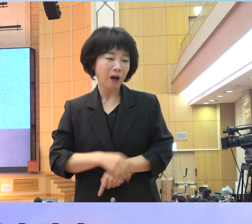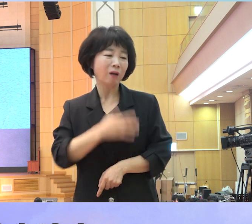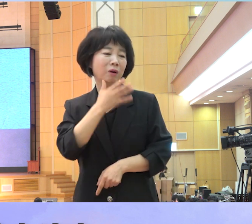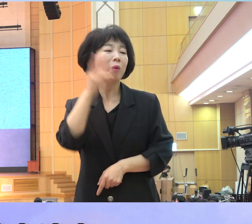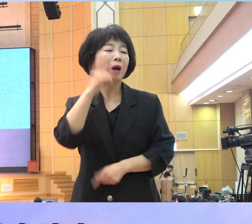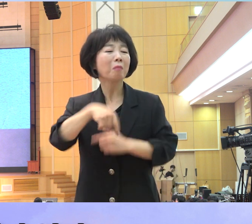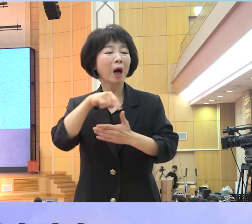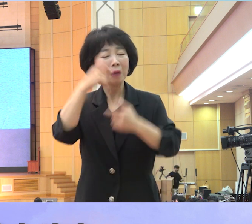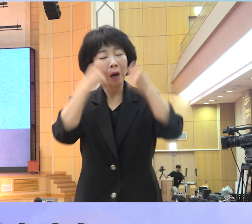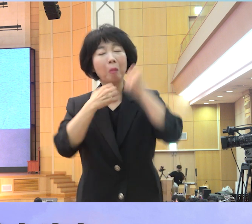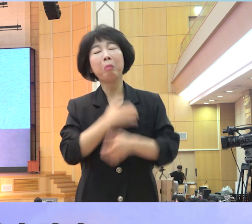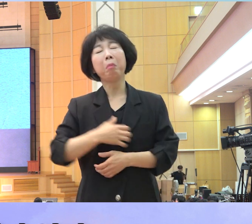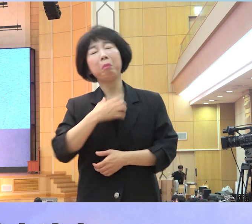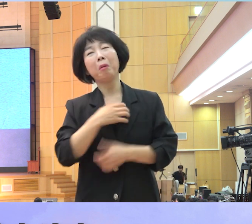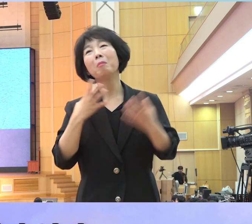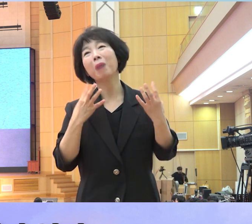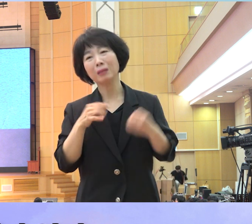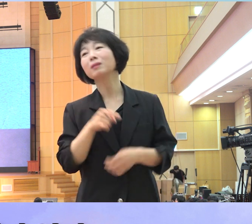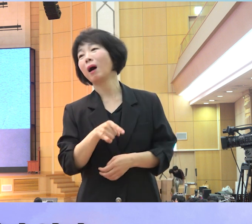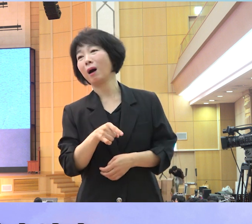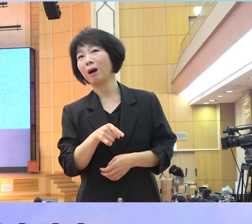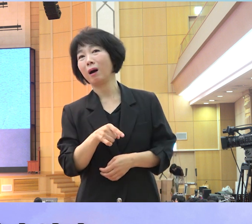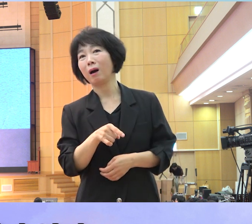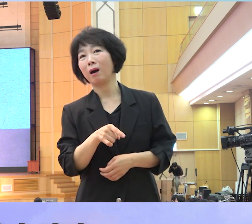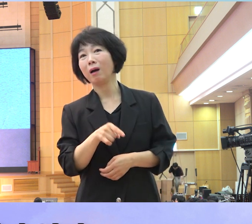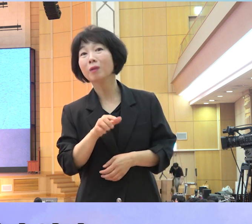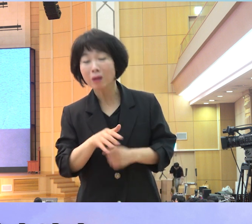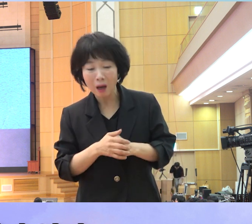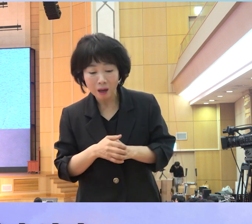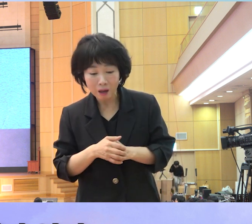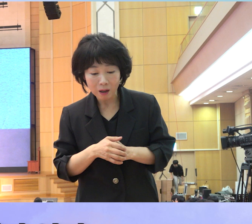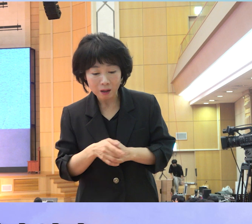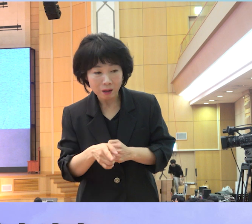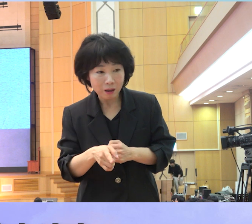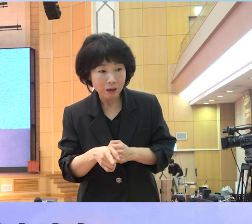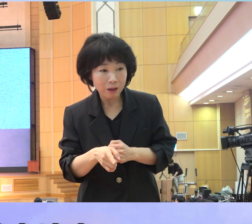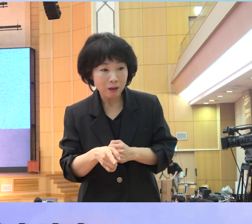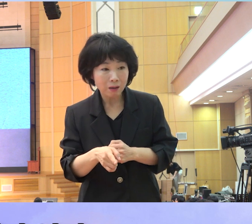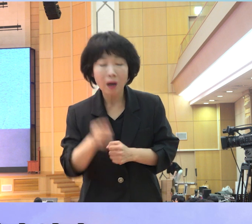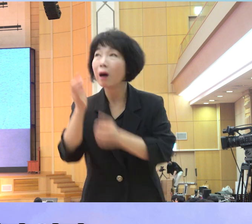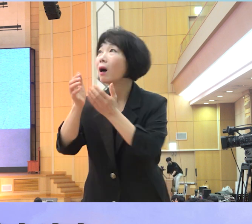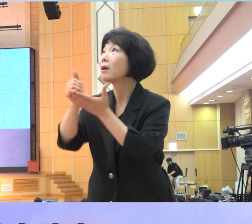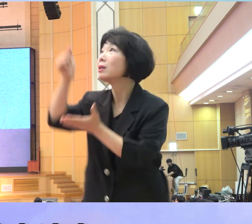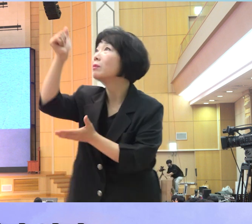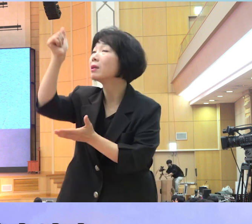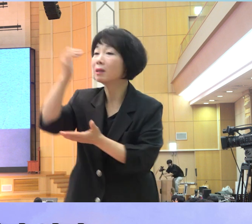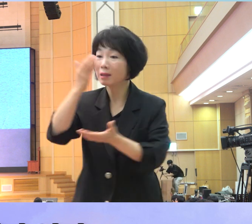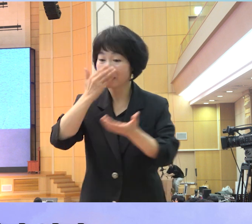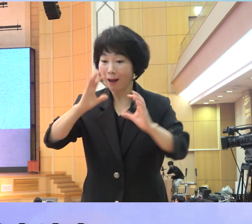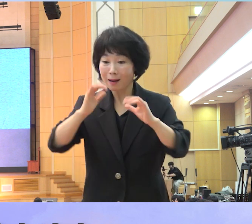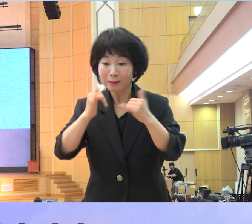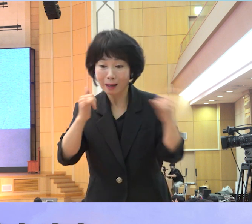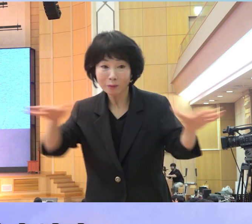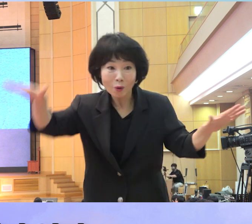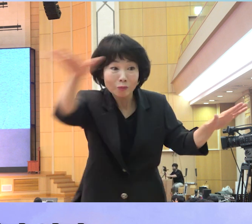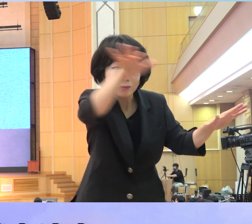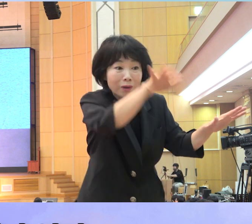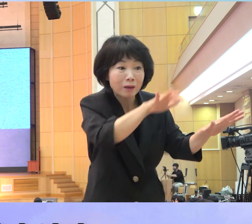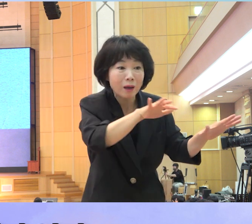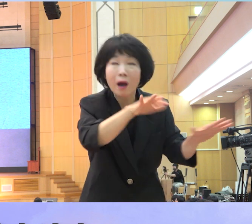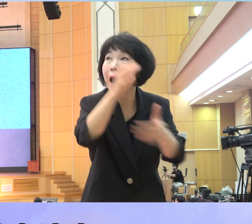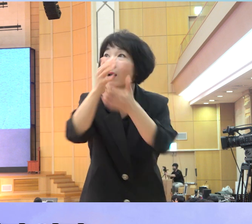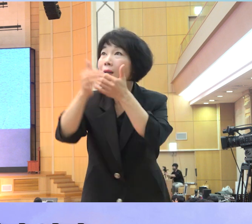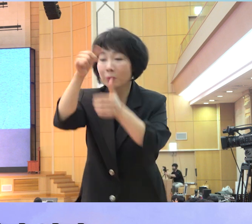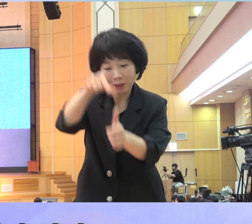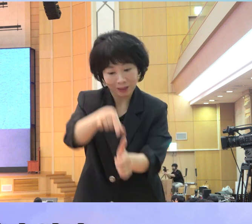회복되어졌으면 좋겠다라는 차원에서 이 특히 3장은 구원의 회복, 이스라엘에 어떻게 해야